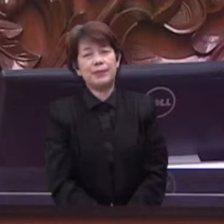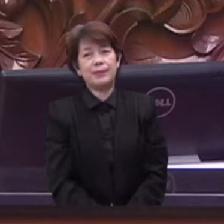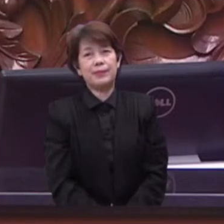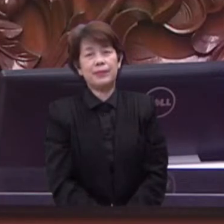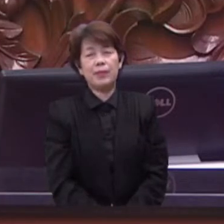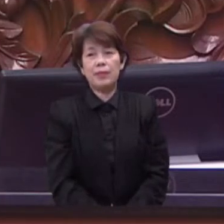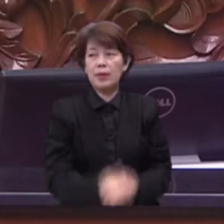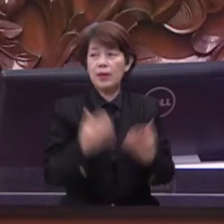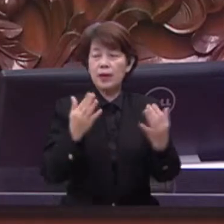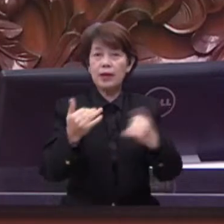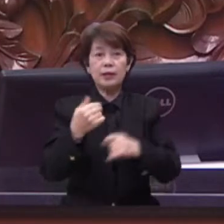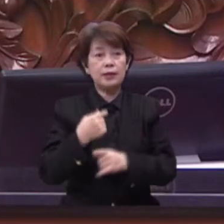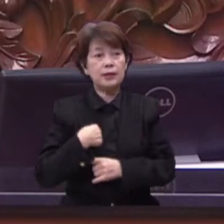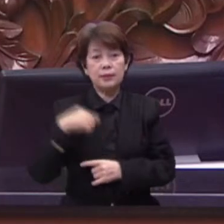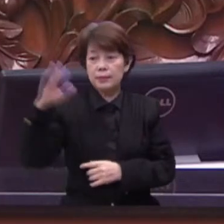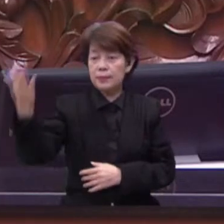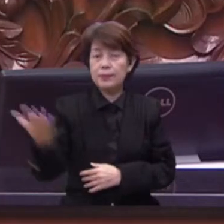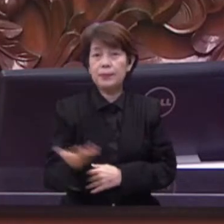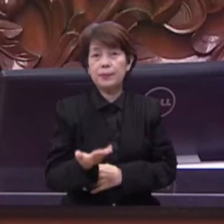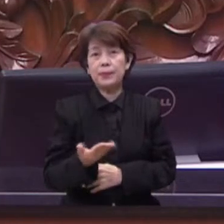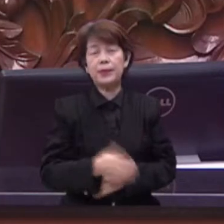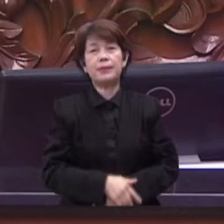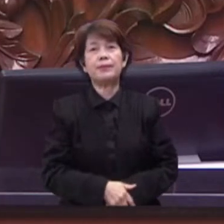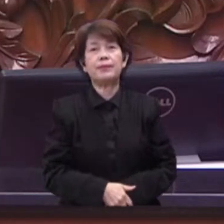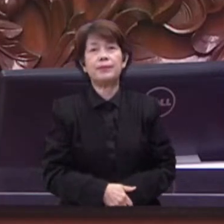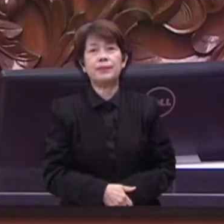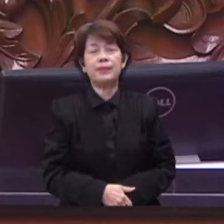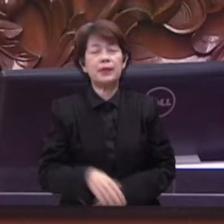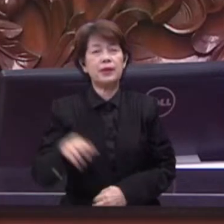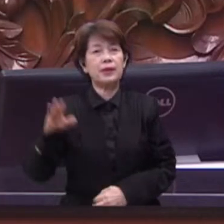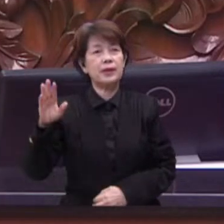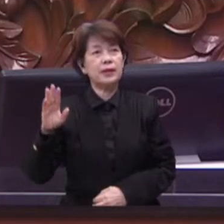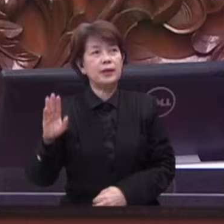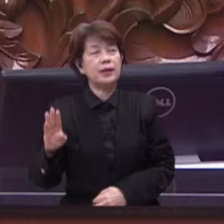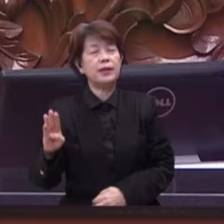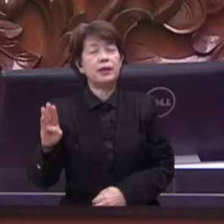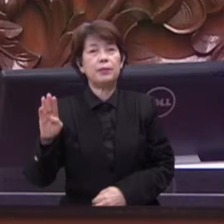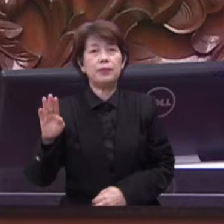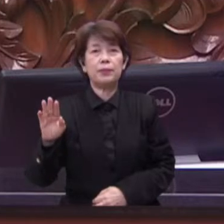sekarang saya ingin menyimpulkan yang belum